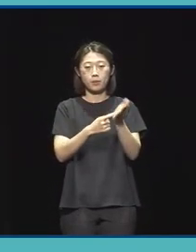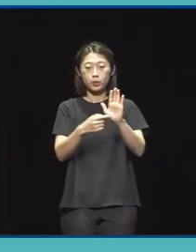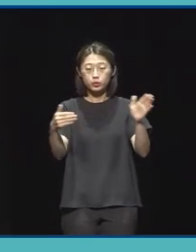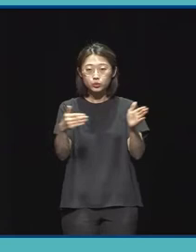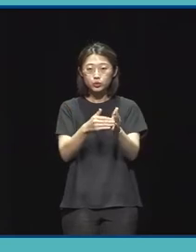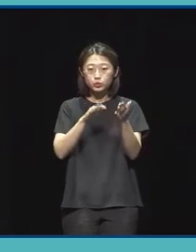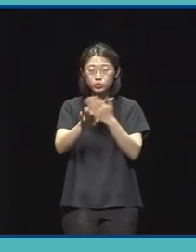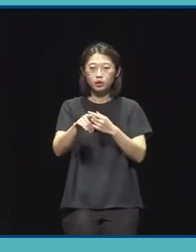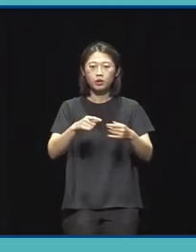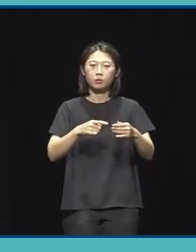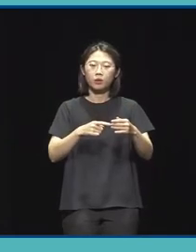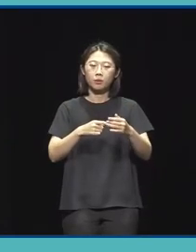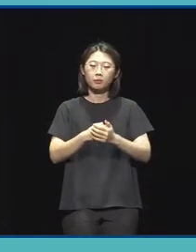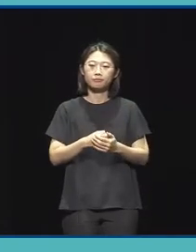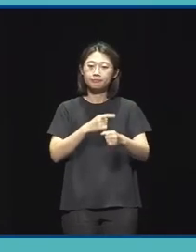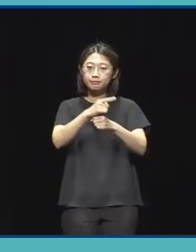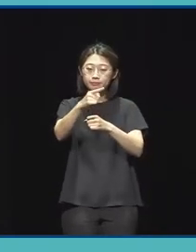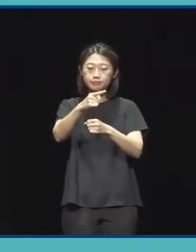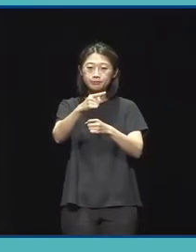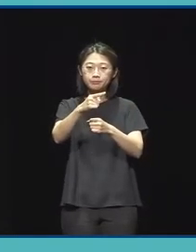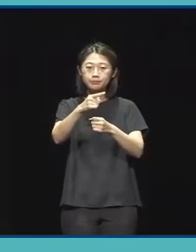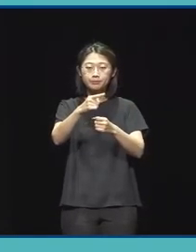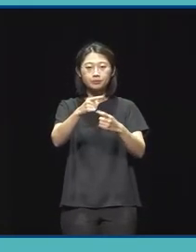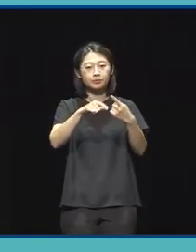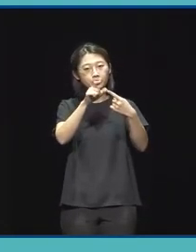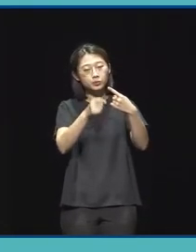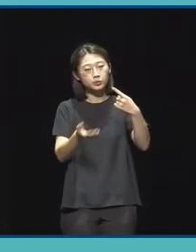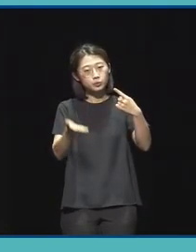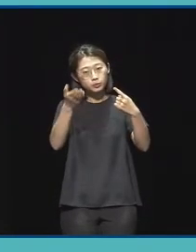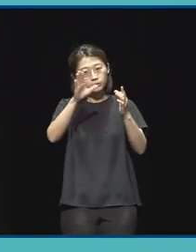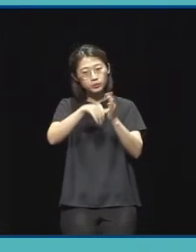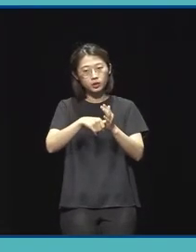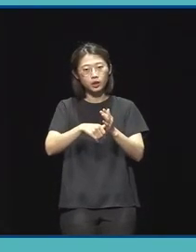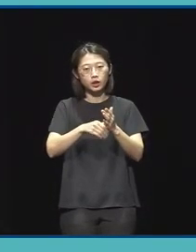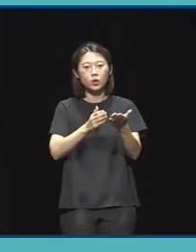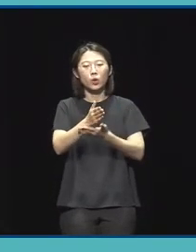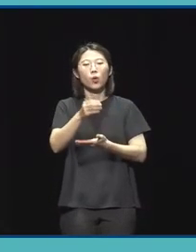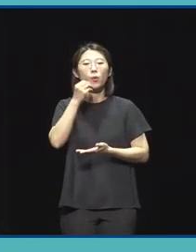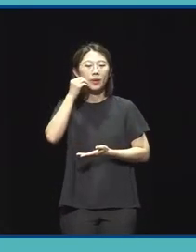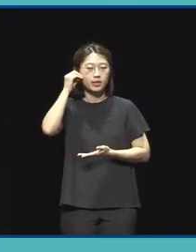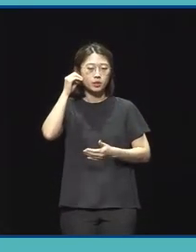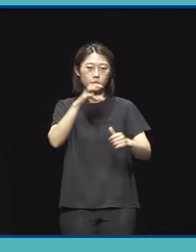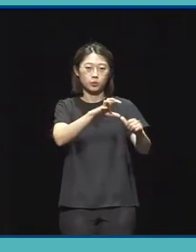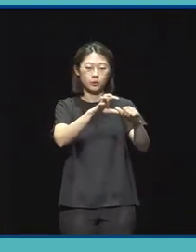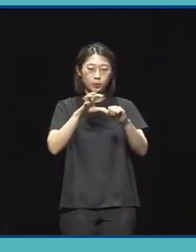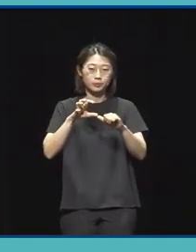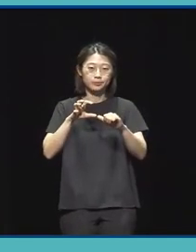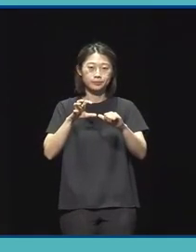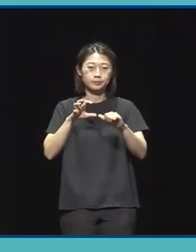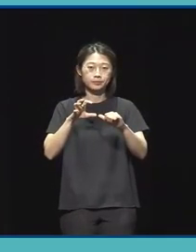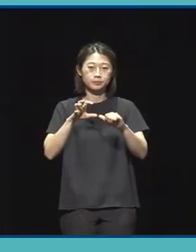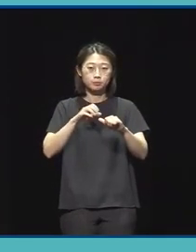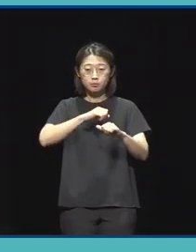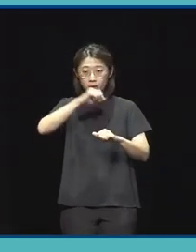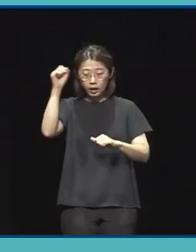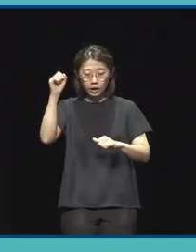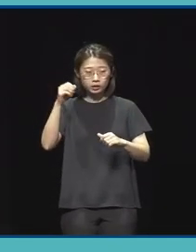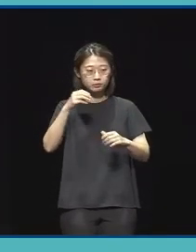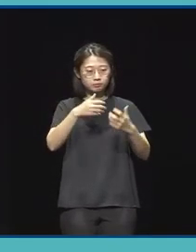내년도 초부터는 아까 말씀드렸다시피 전용 홈페이지를 활용을 해 가지고 선정된